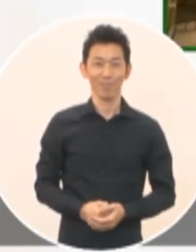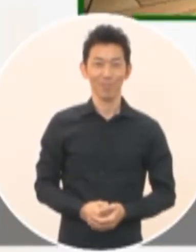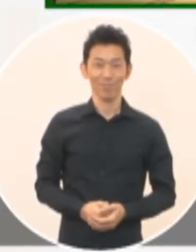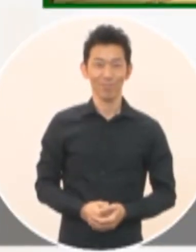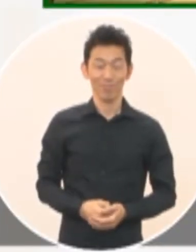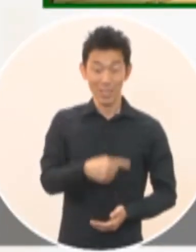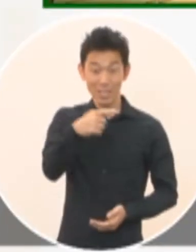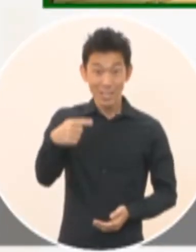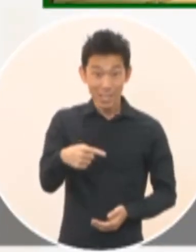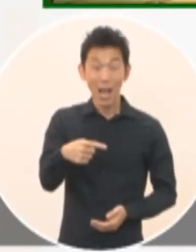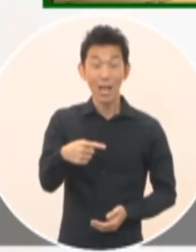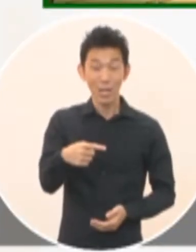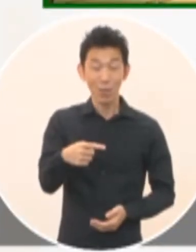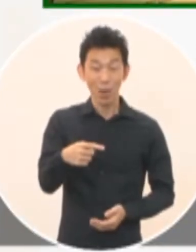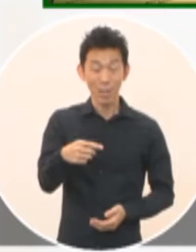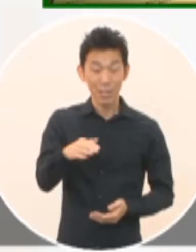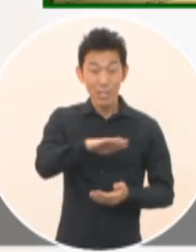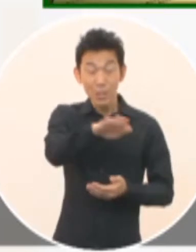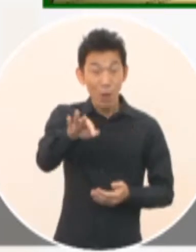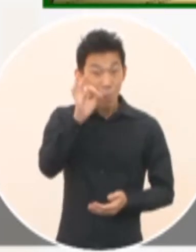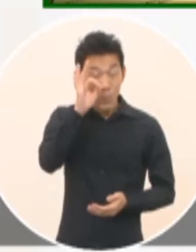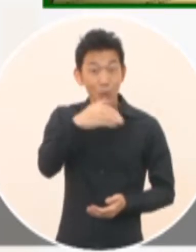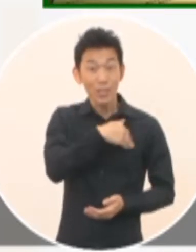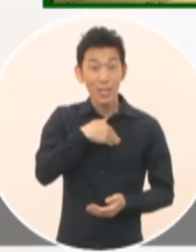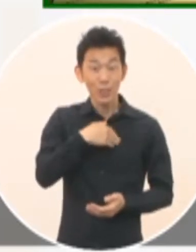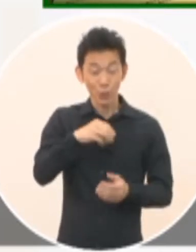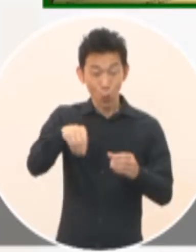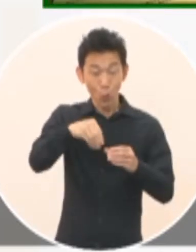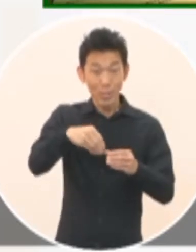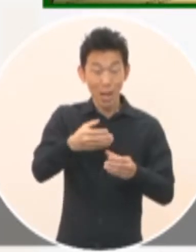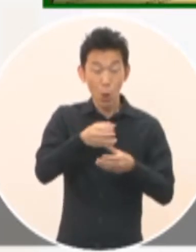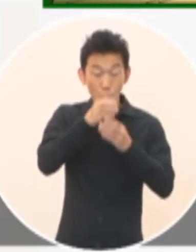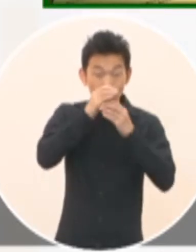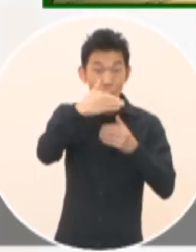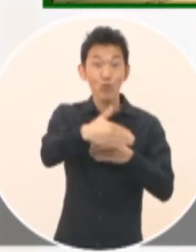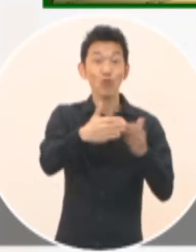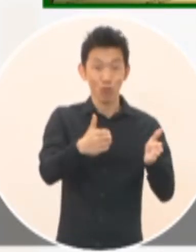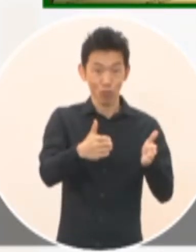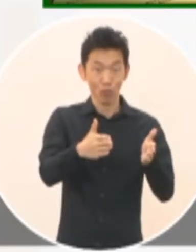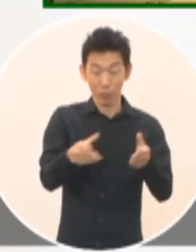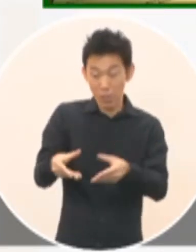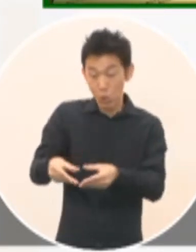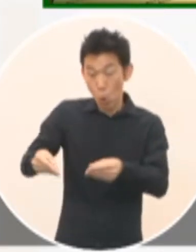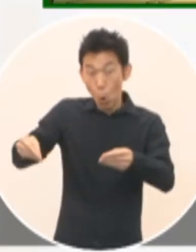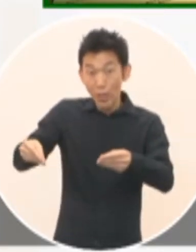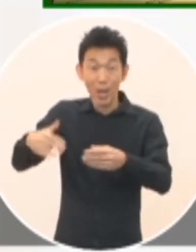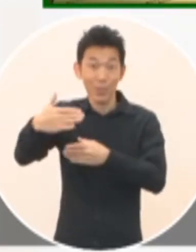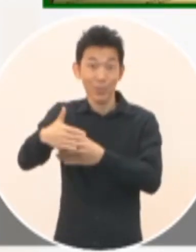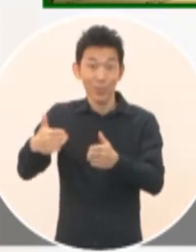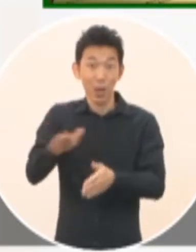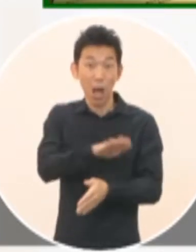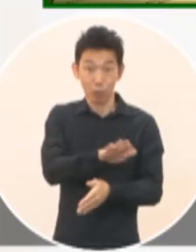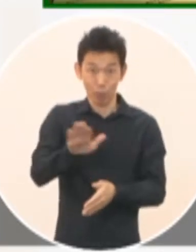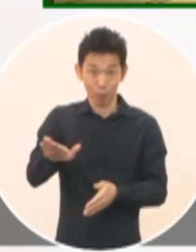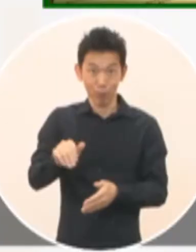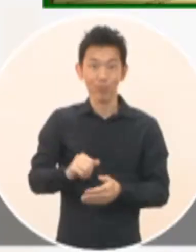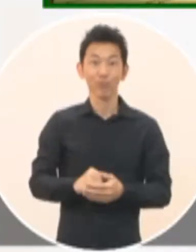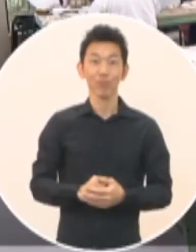1階には庭園に面した茶室やろくろが整備された陶芸室もあるんです。